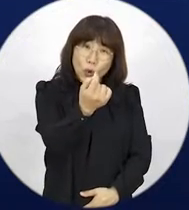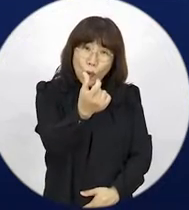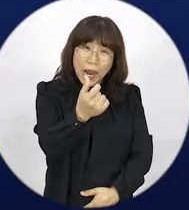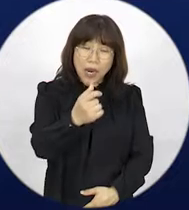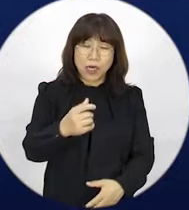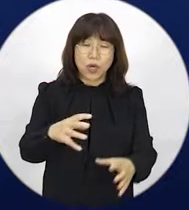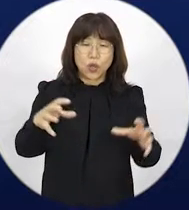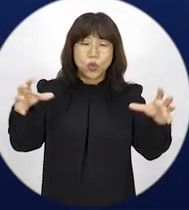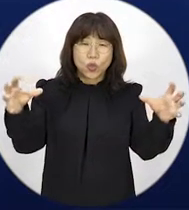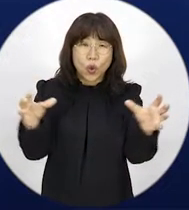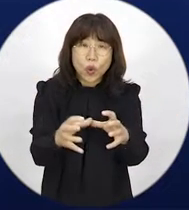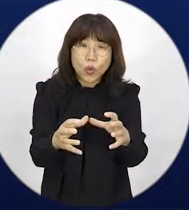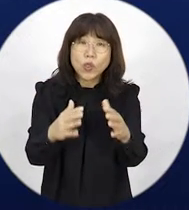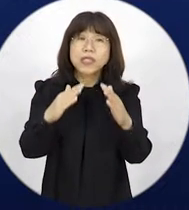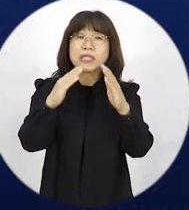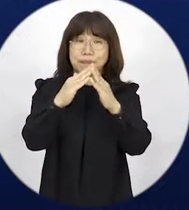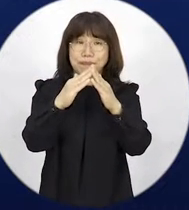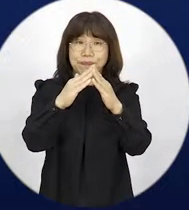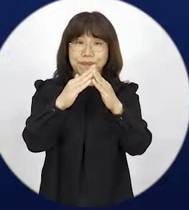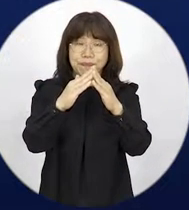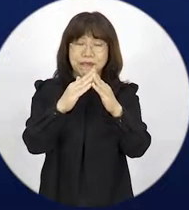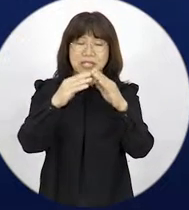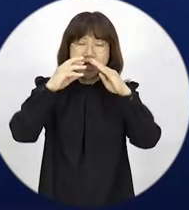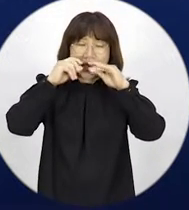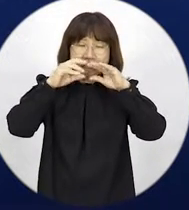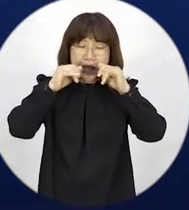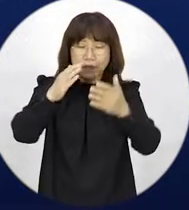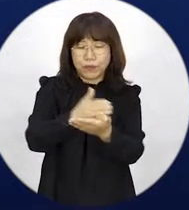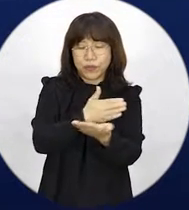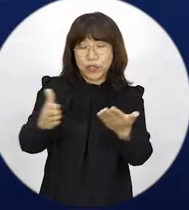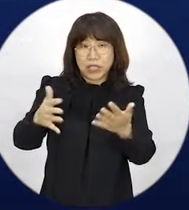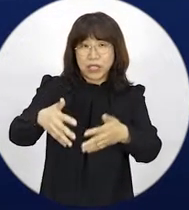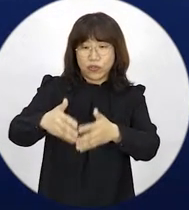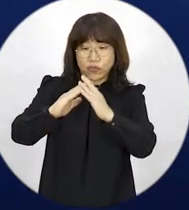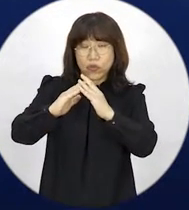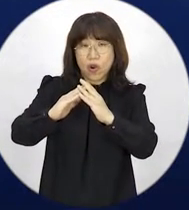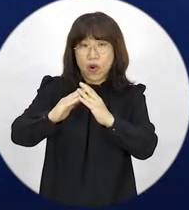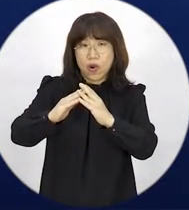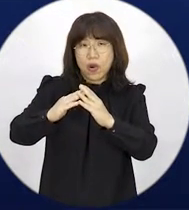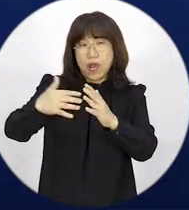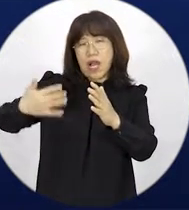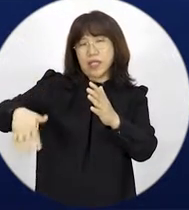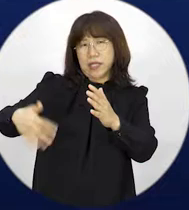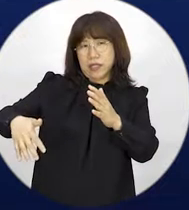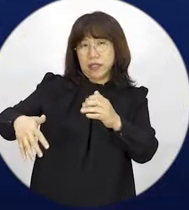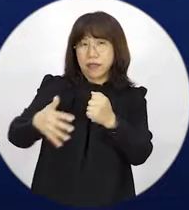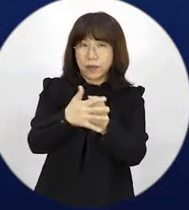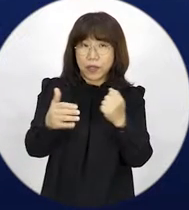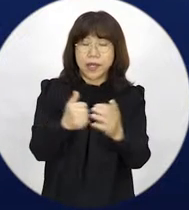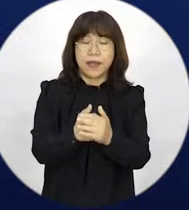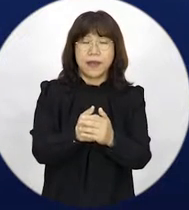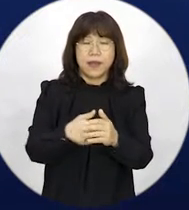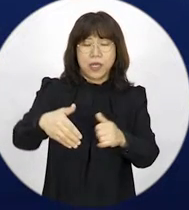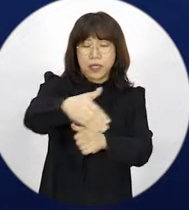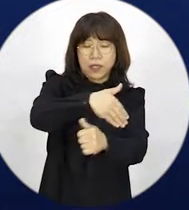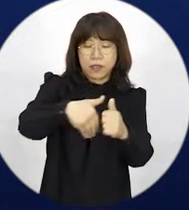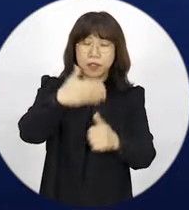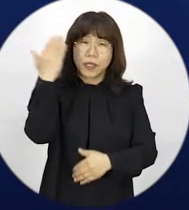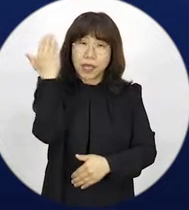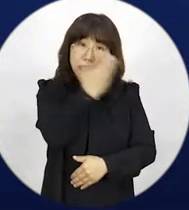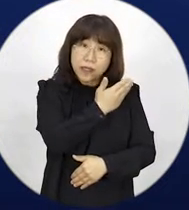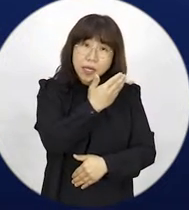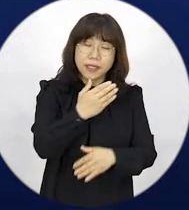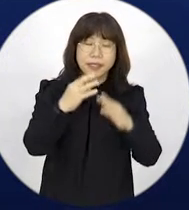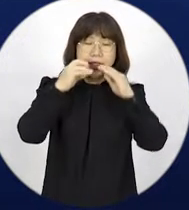소규모 공동주택은 재활용 분리수거함이 설치되지 않은 곳이 많은데요. 강서구가 쾌적한 주거 환경과 올바른